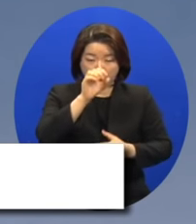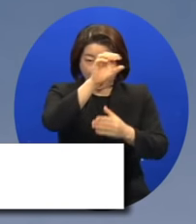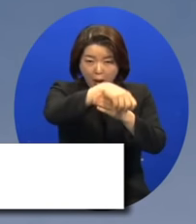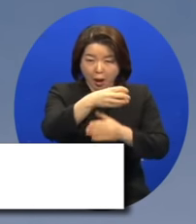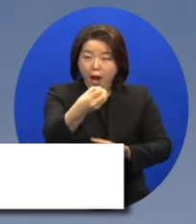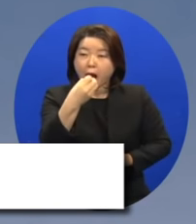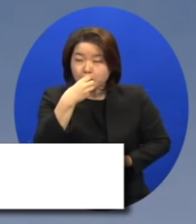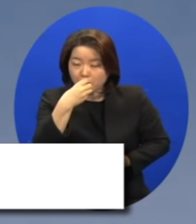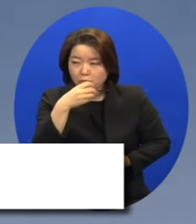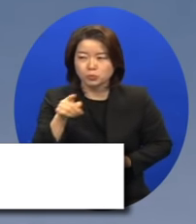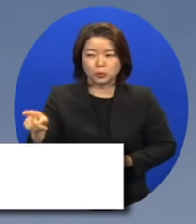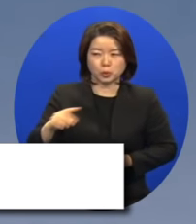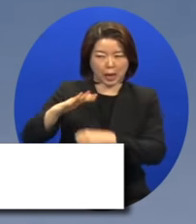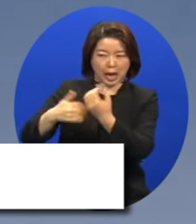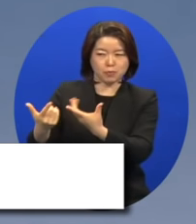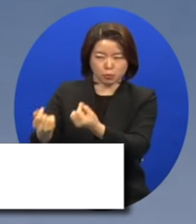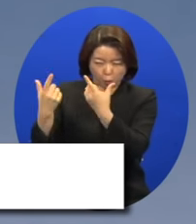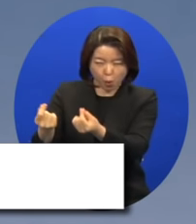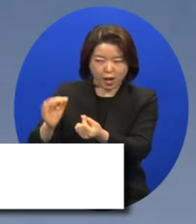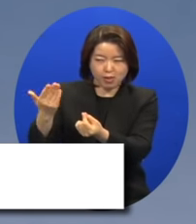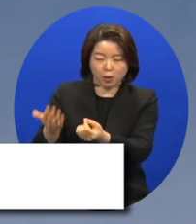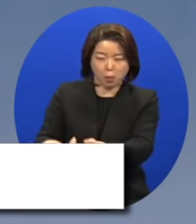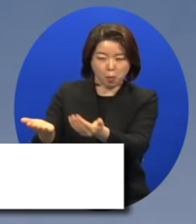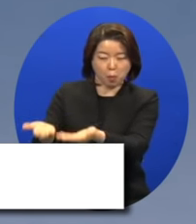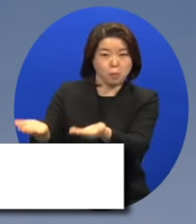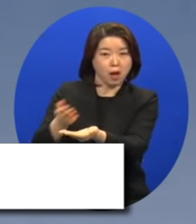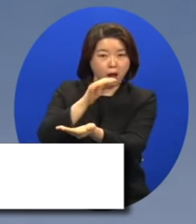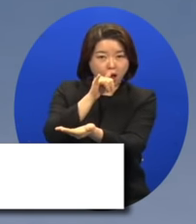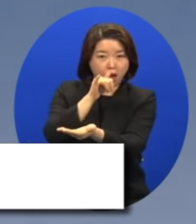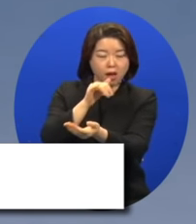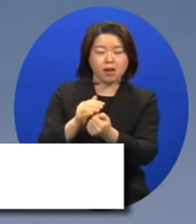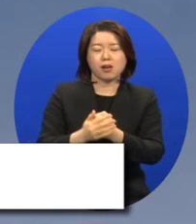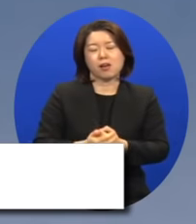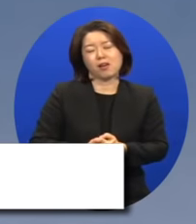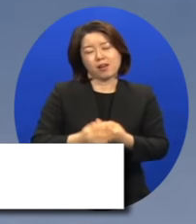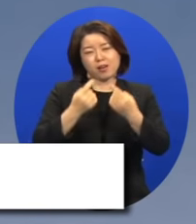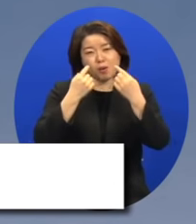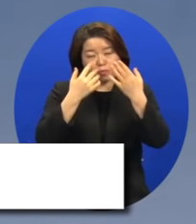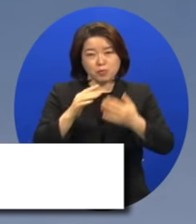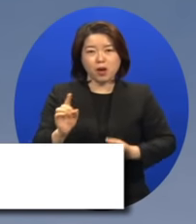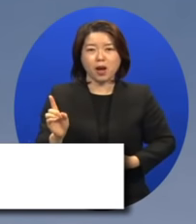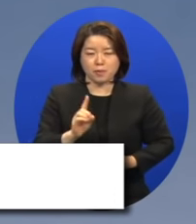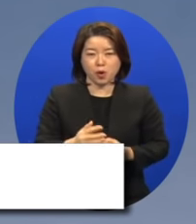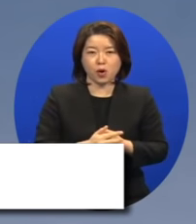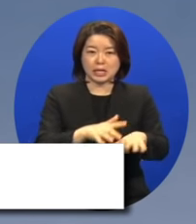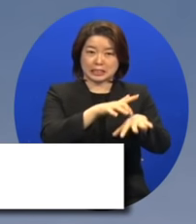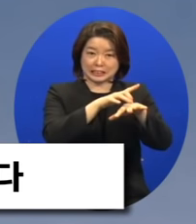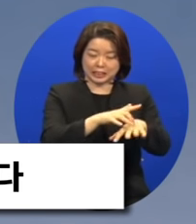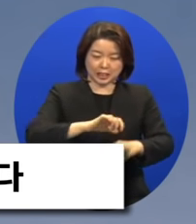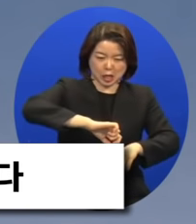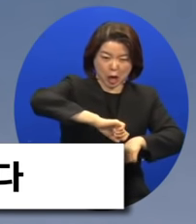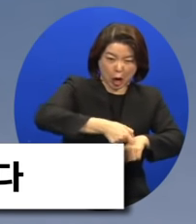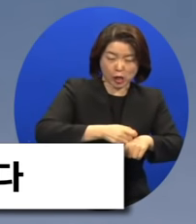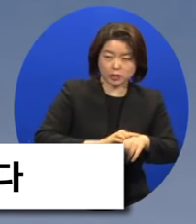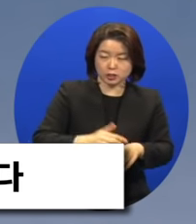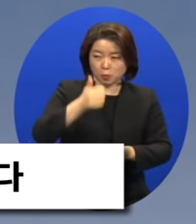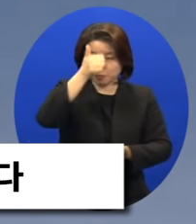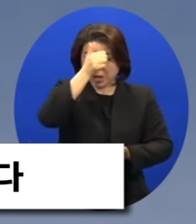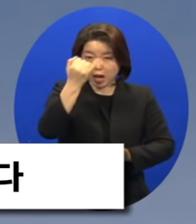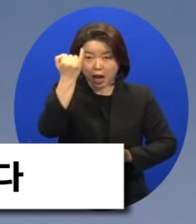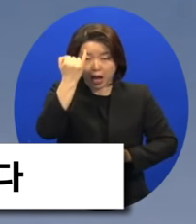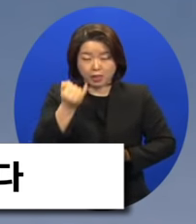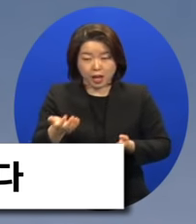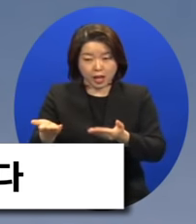처럼될것이다." 그는그런식으로그들을선동했습니다. 분명한것은사탄이아담